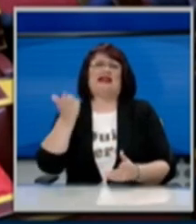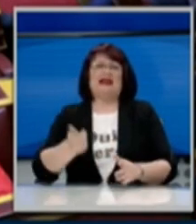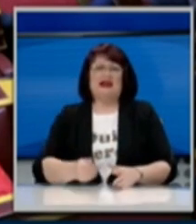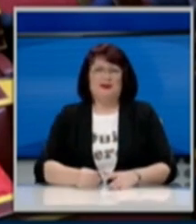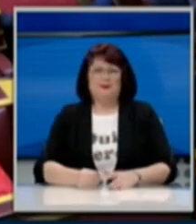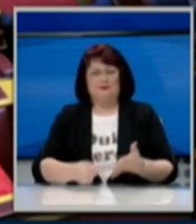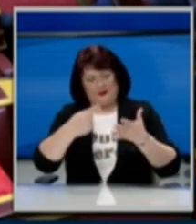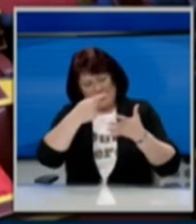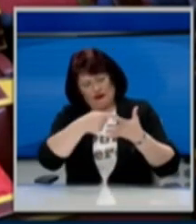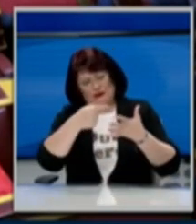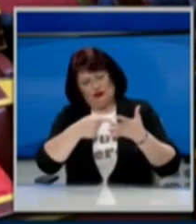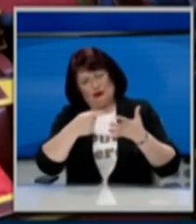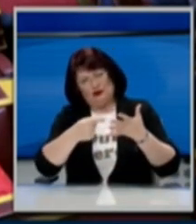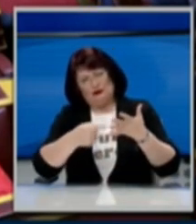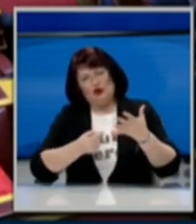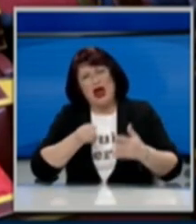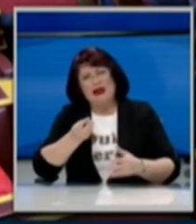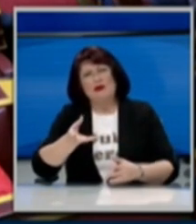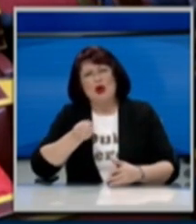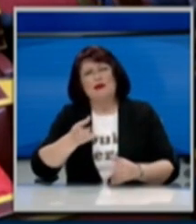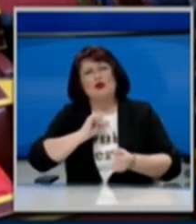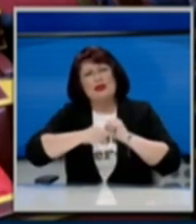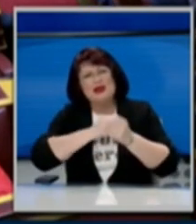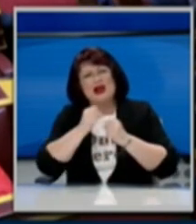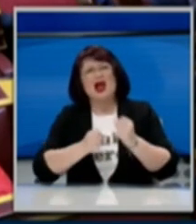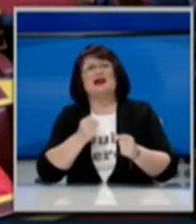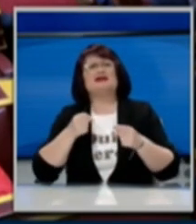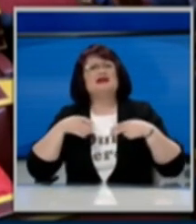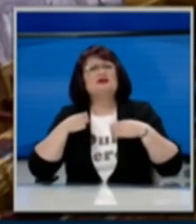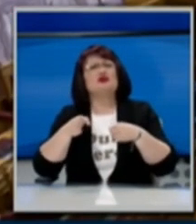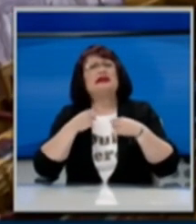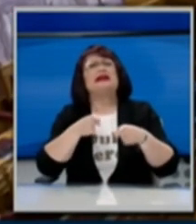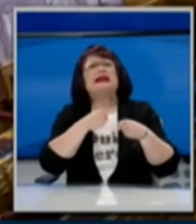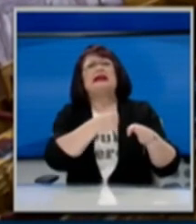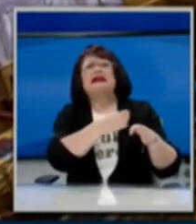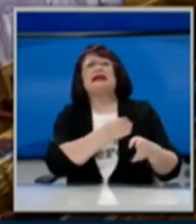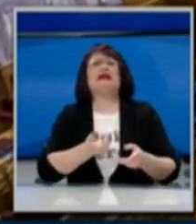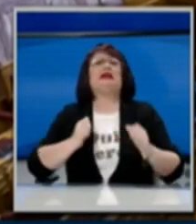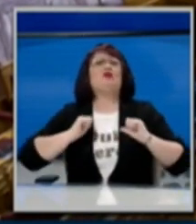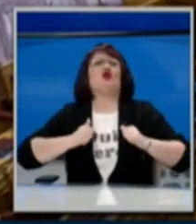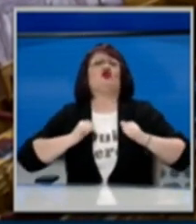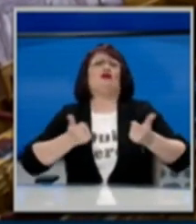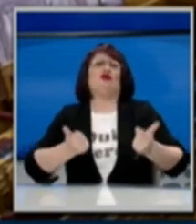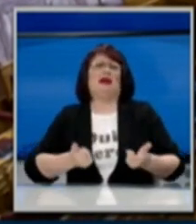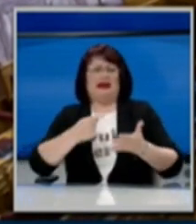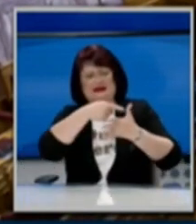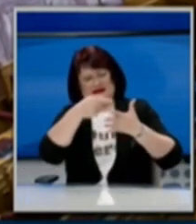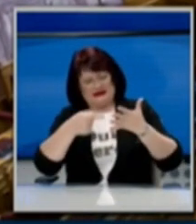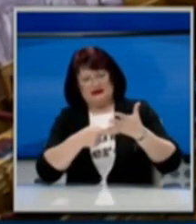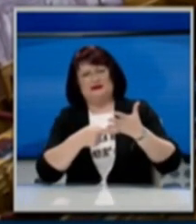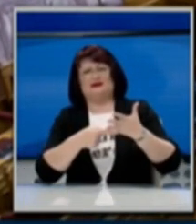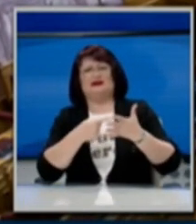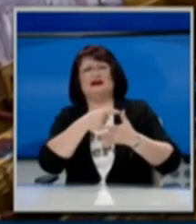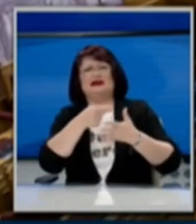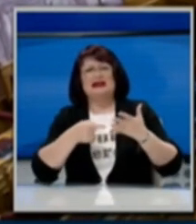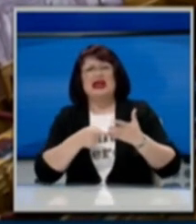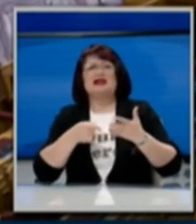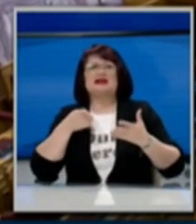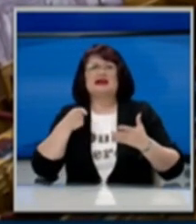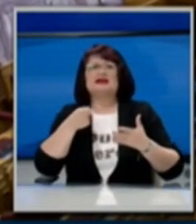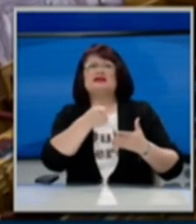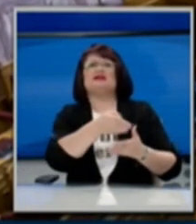αριθμημένων πρωτοβουλειών, δράσεων, αξώνων για κάθε Υπουργείο. 4 τομείς, 4 άξονες,